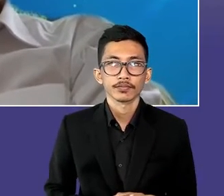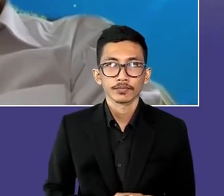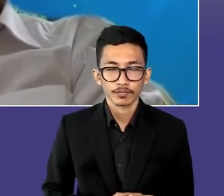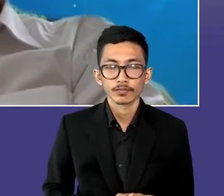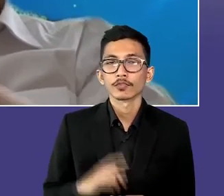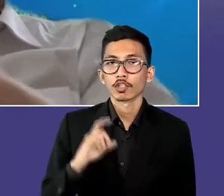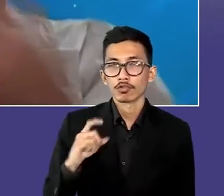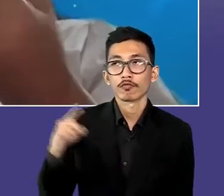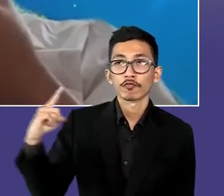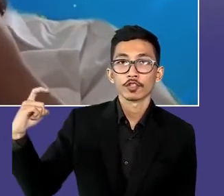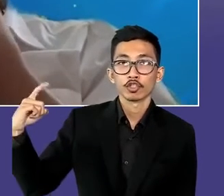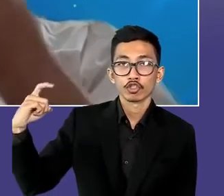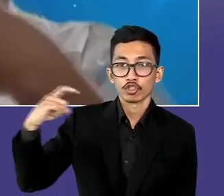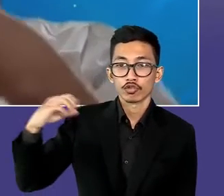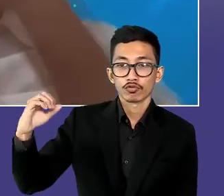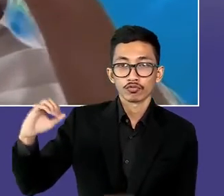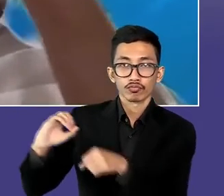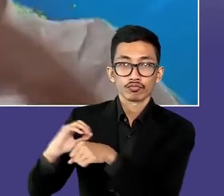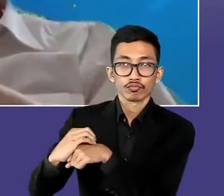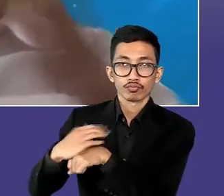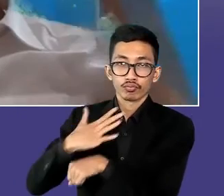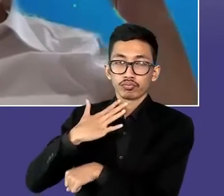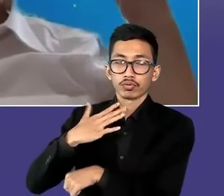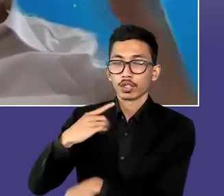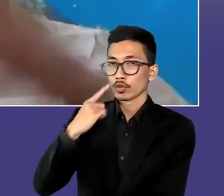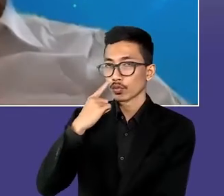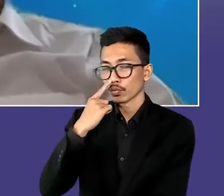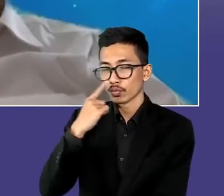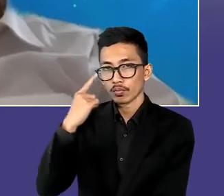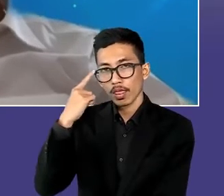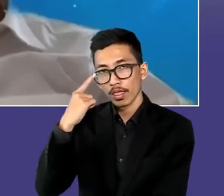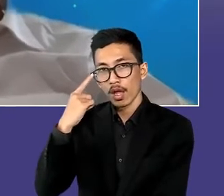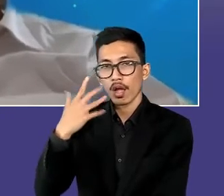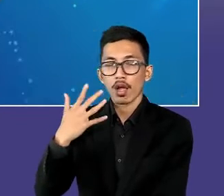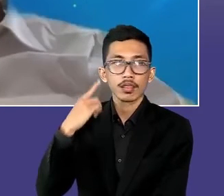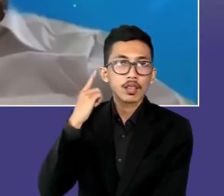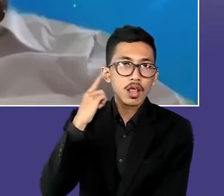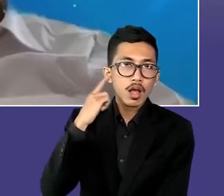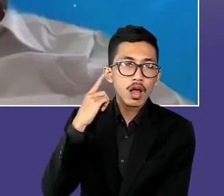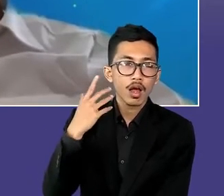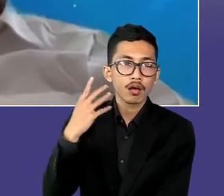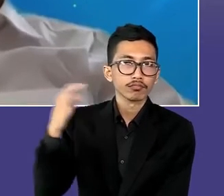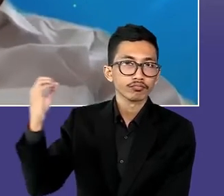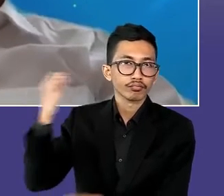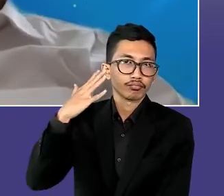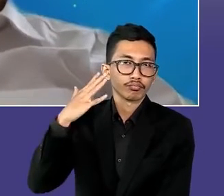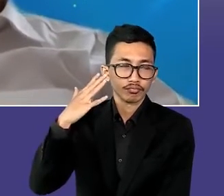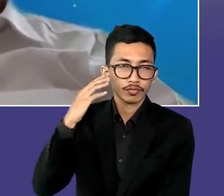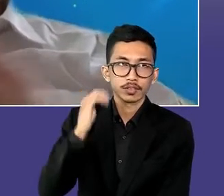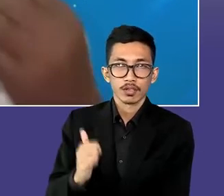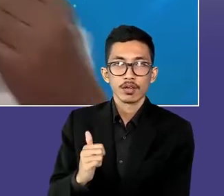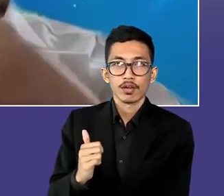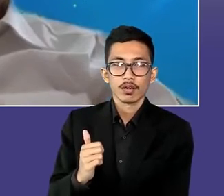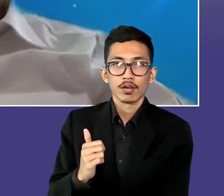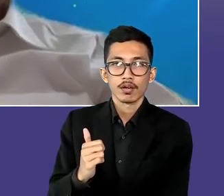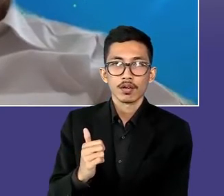diri kita, lewatnya kan hidung, mulut, mata, telinga, sebagian kecil seperti itu. Nah,